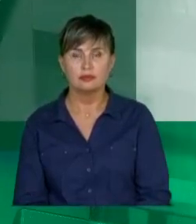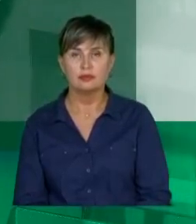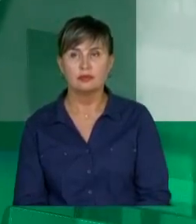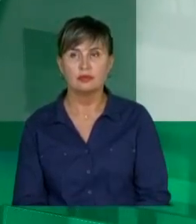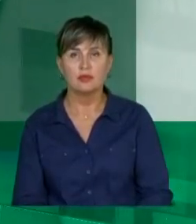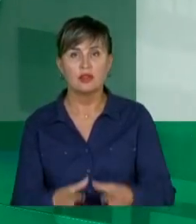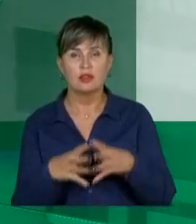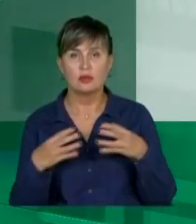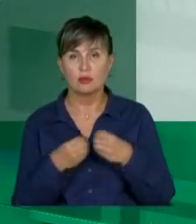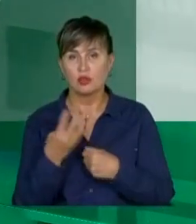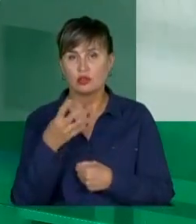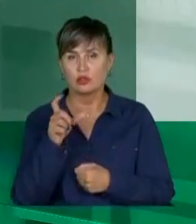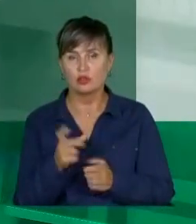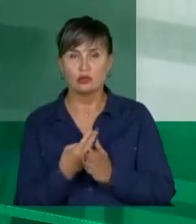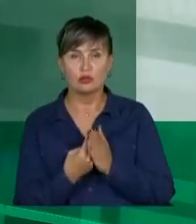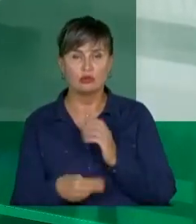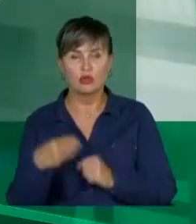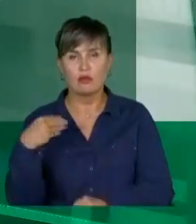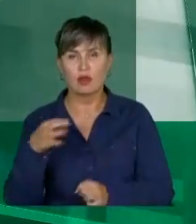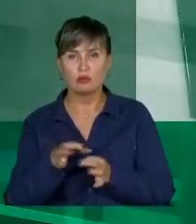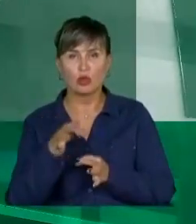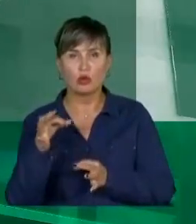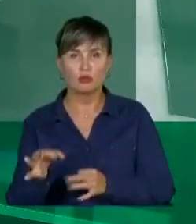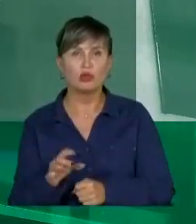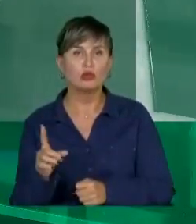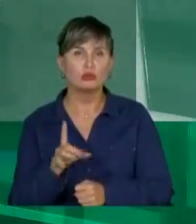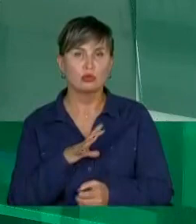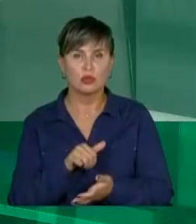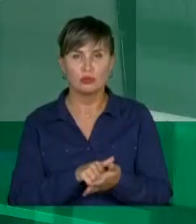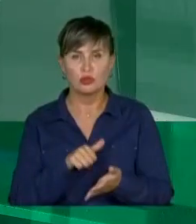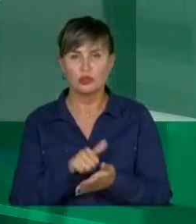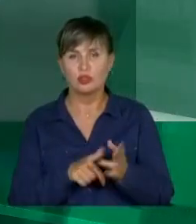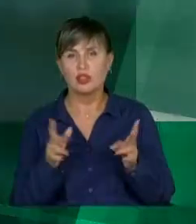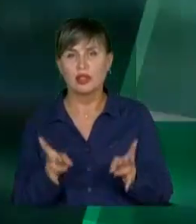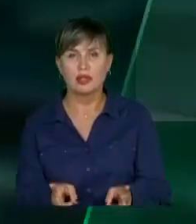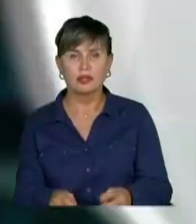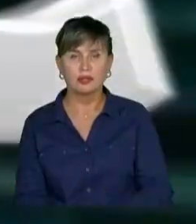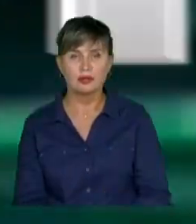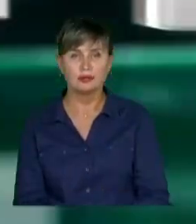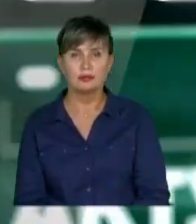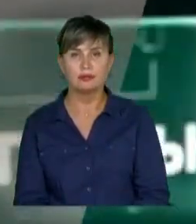Семья из четырех человек утонула в Акмолинской области. Что стало причиной трагедии?